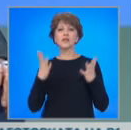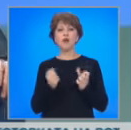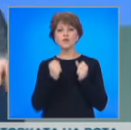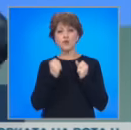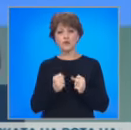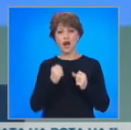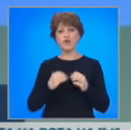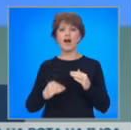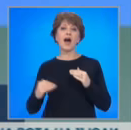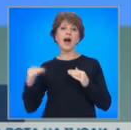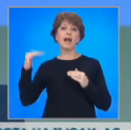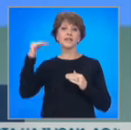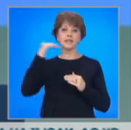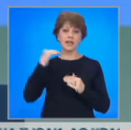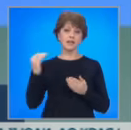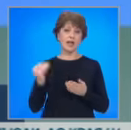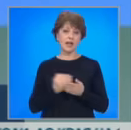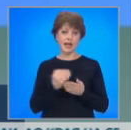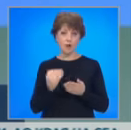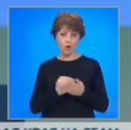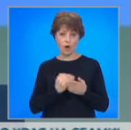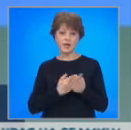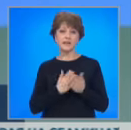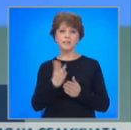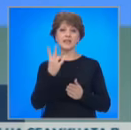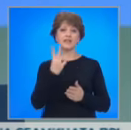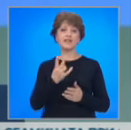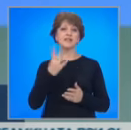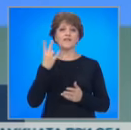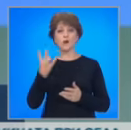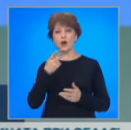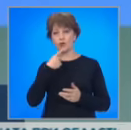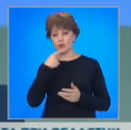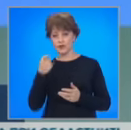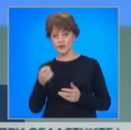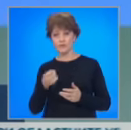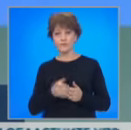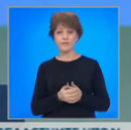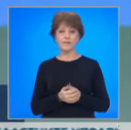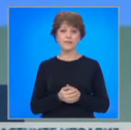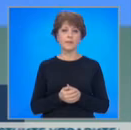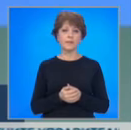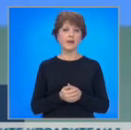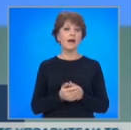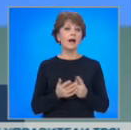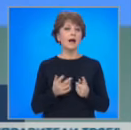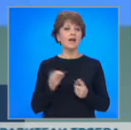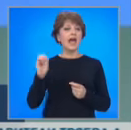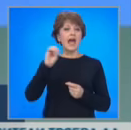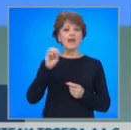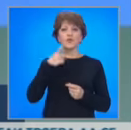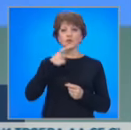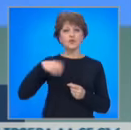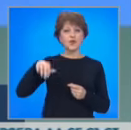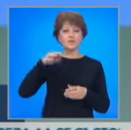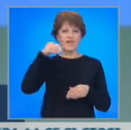с 4,2% през 2021 и с около 4,4 на 100 през 2022 година. В еврозоната